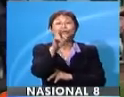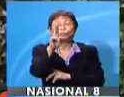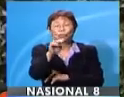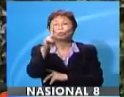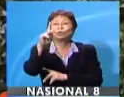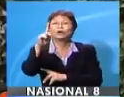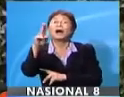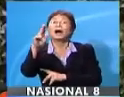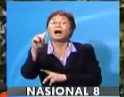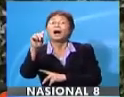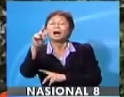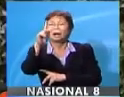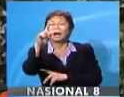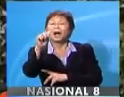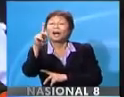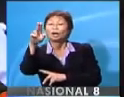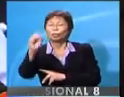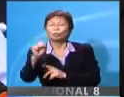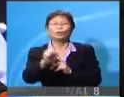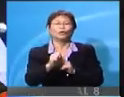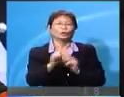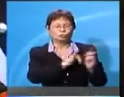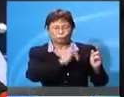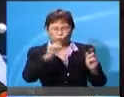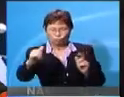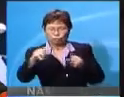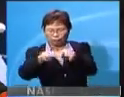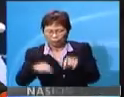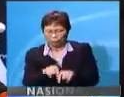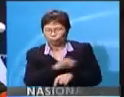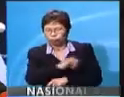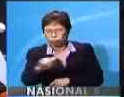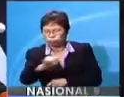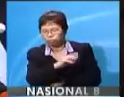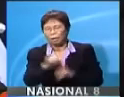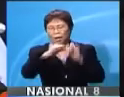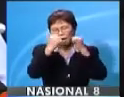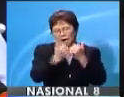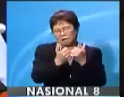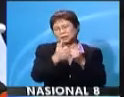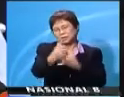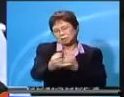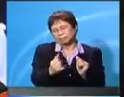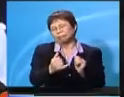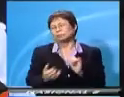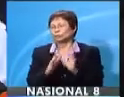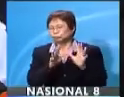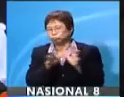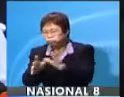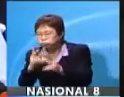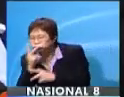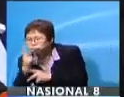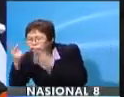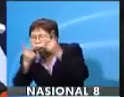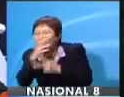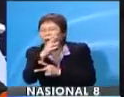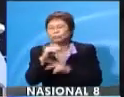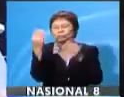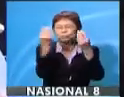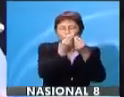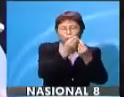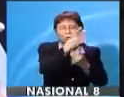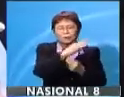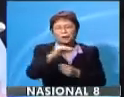bergegas ke lokasi kejadian bersama wakil agensi dan jabatan yang terlibat. Jumlah mereka dan